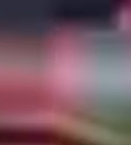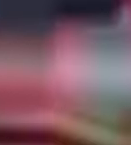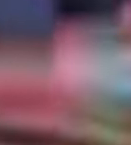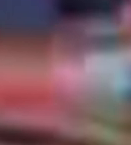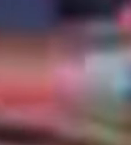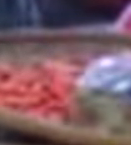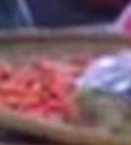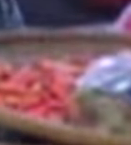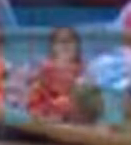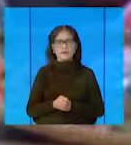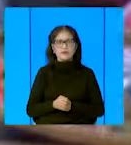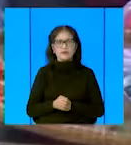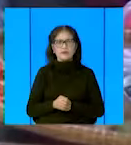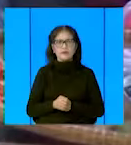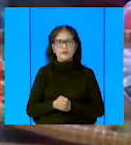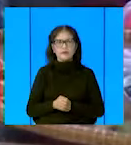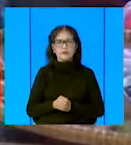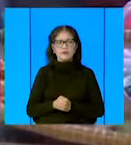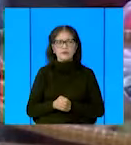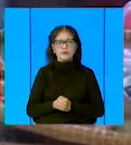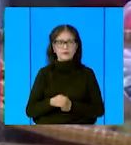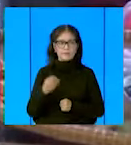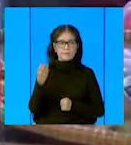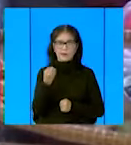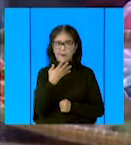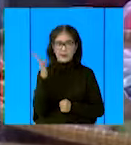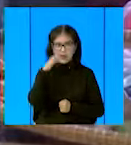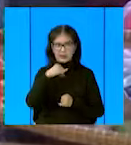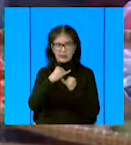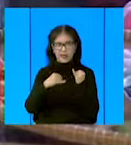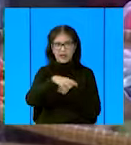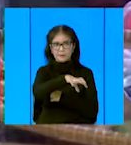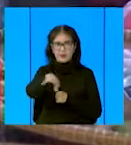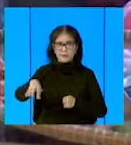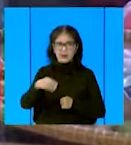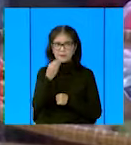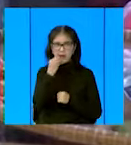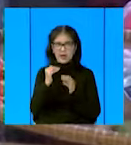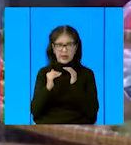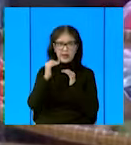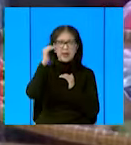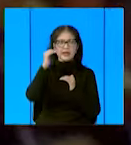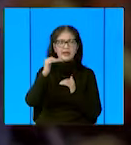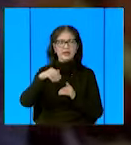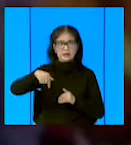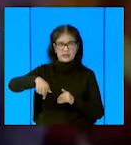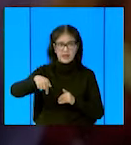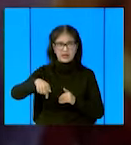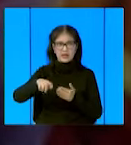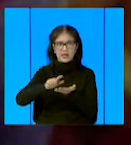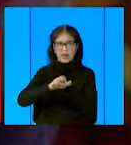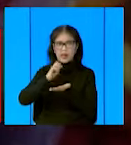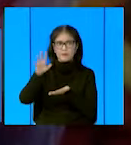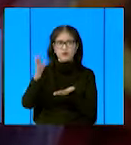Ya, pemirsa, dalam beberapa terakhir ini, harga sejumlah bahan pokok mengalami kenaikan. Di tempat kami melaporkan saat ini,